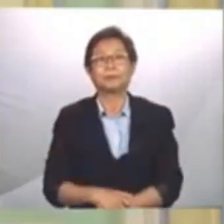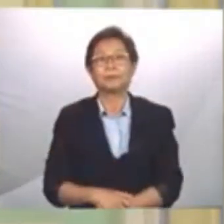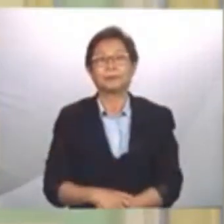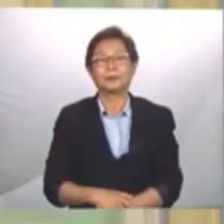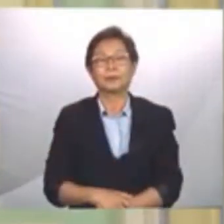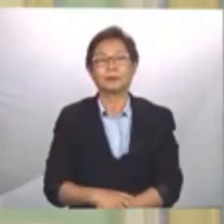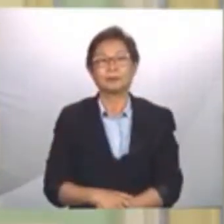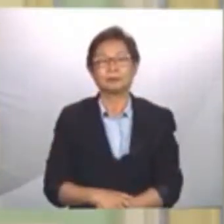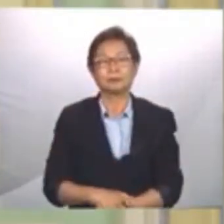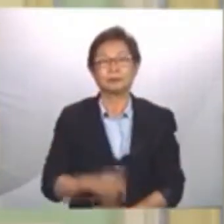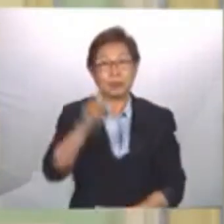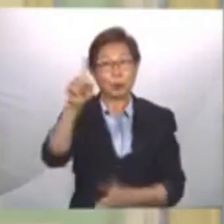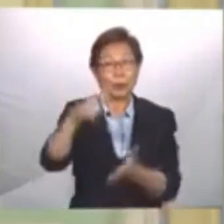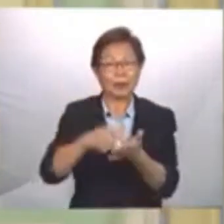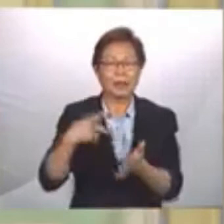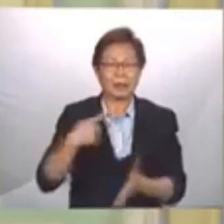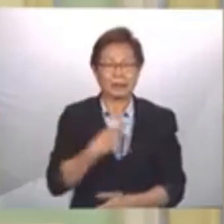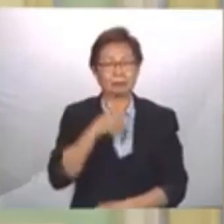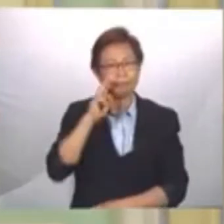keperluan